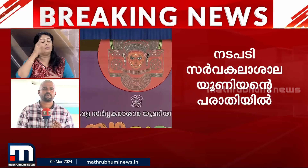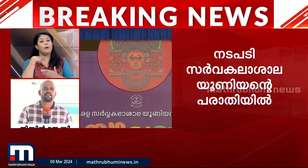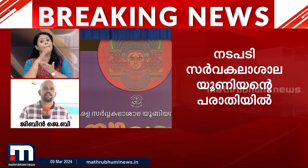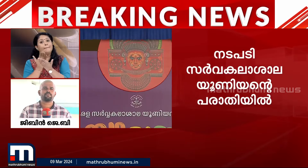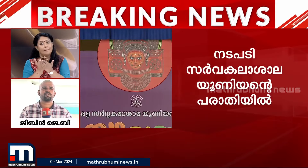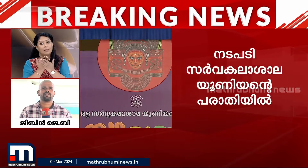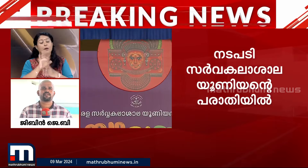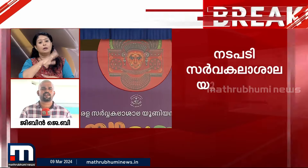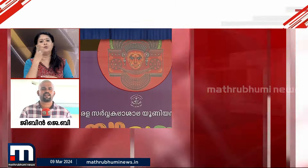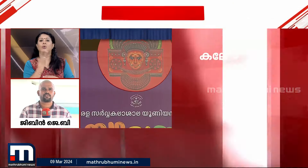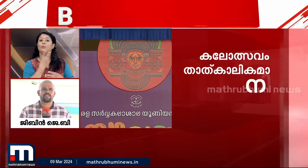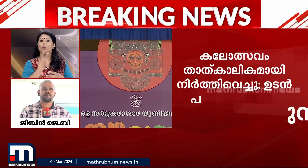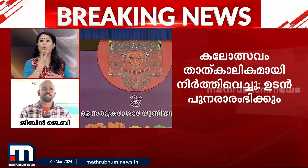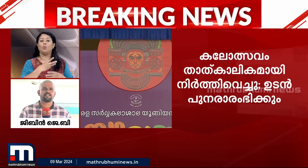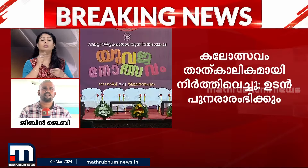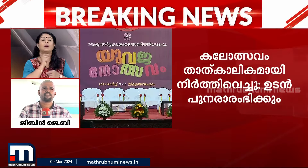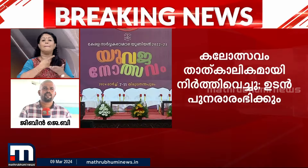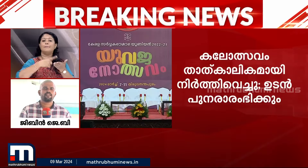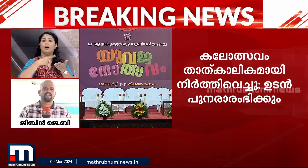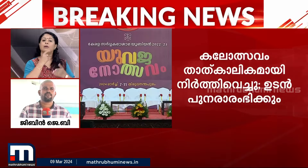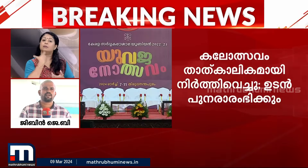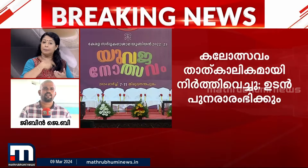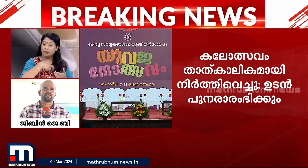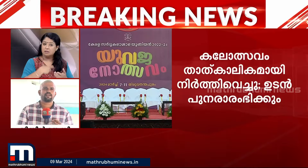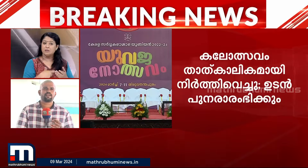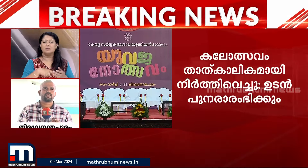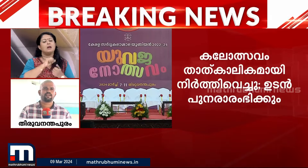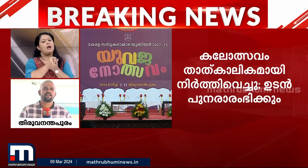നൽകുകയും തുടർന്ന് ഈ മൂന്ന് വിധികർത്താക്കളെ അറസ്റ്റ് ചെയ്യുകയും ചെയ്തത്. ഇന്നലെ ഈ ഒരു